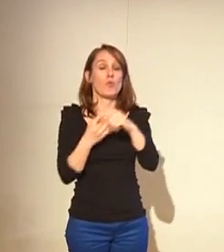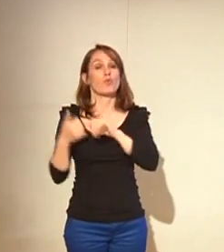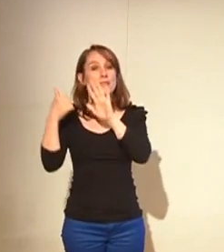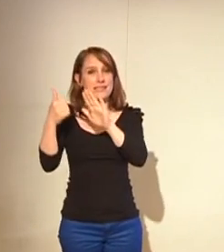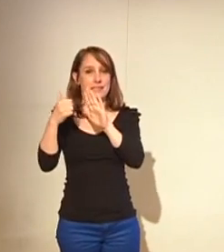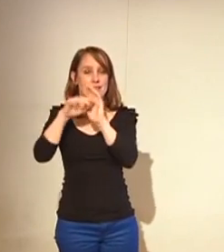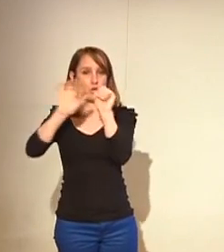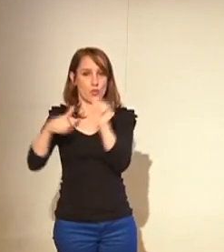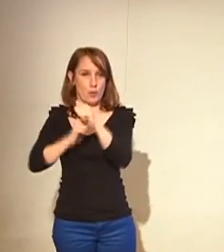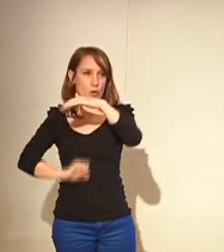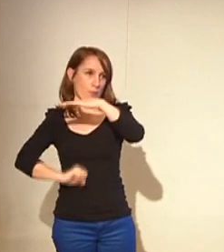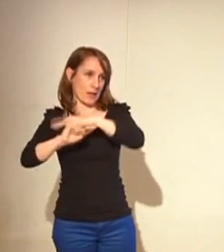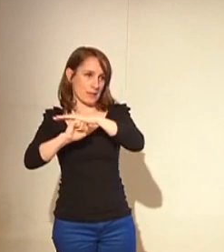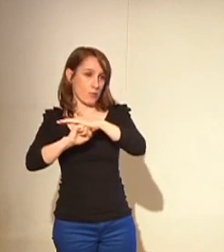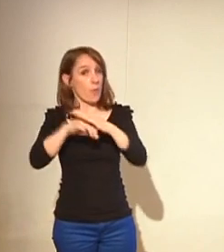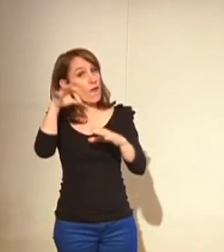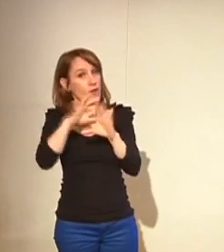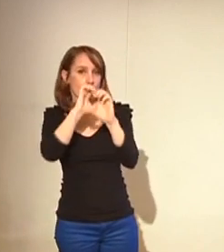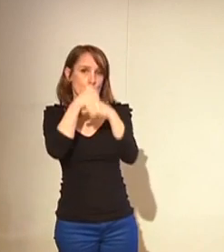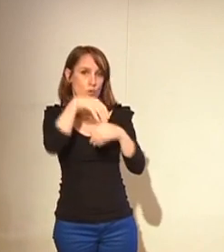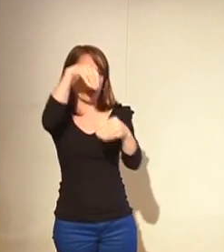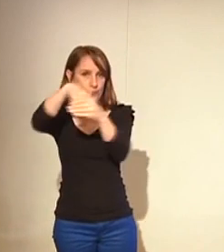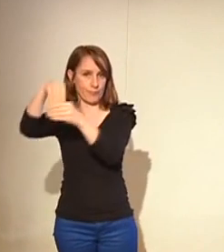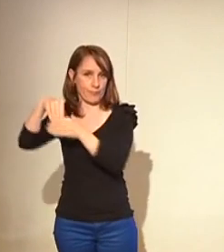maximum pour ce vote à bulletin